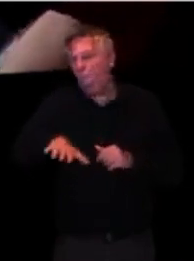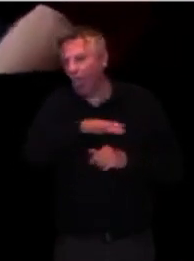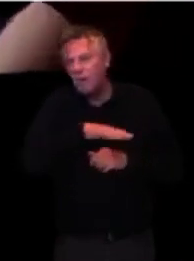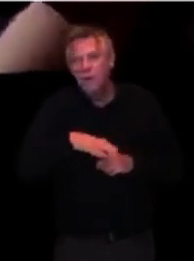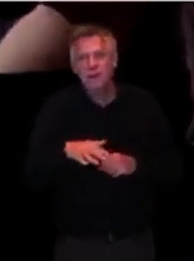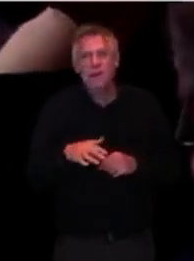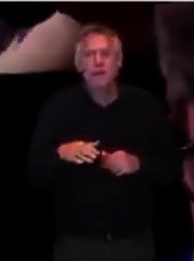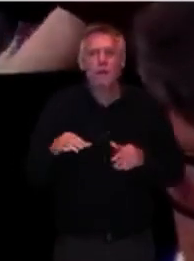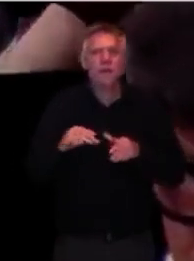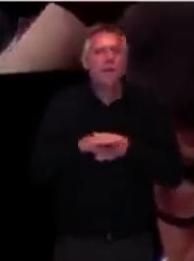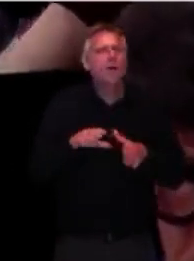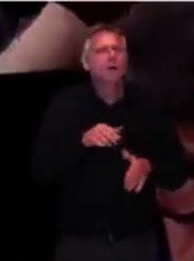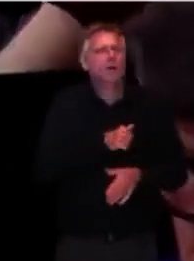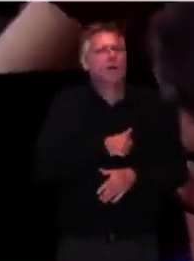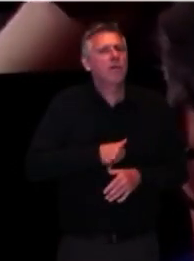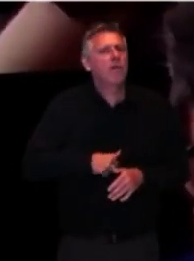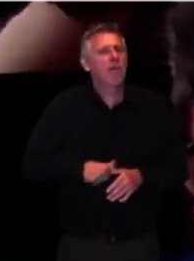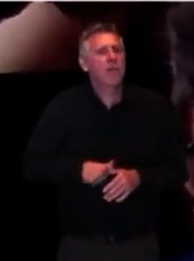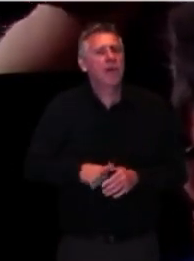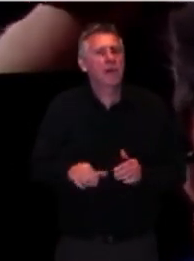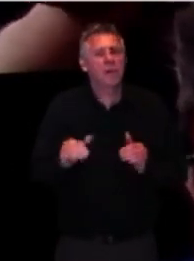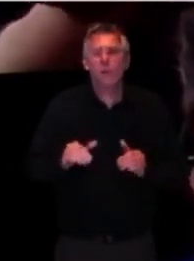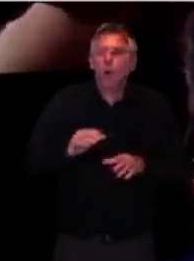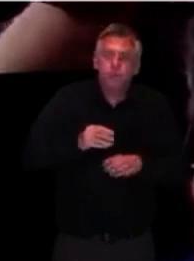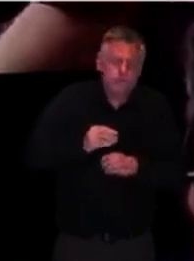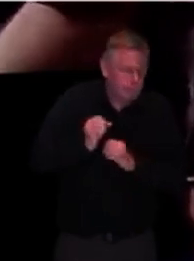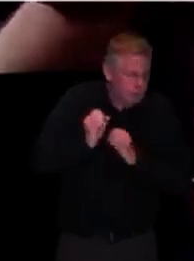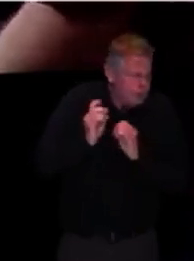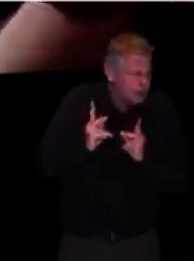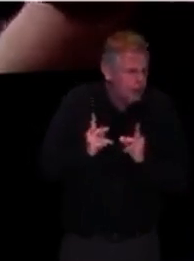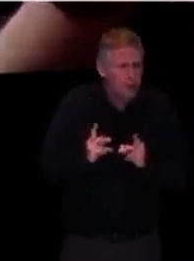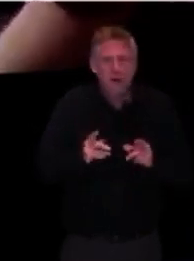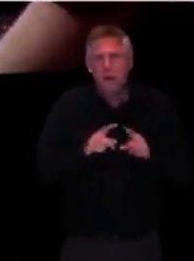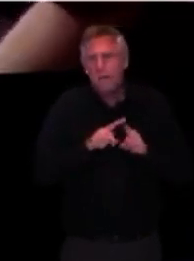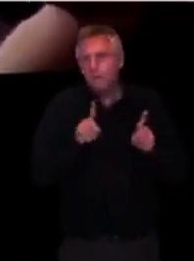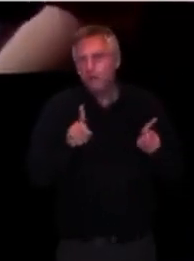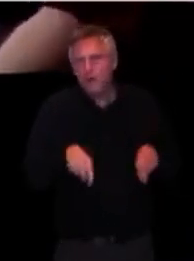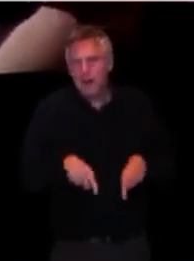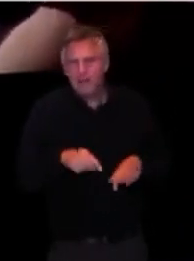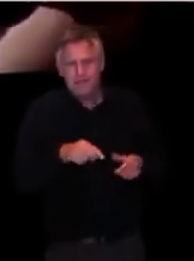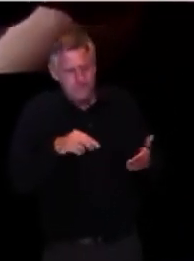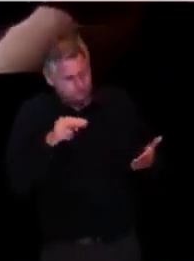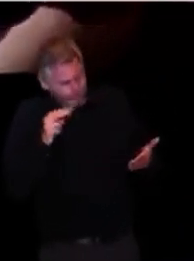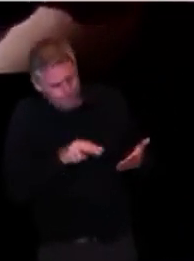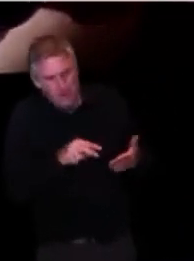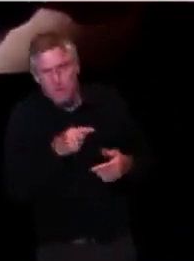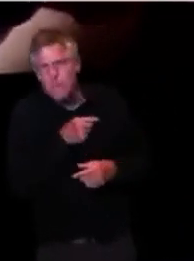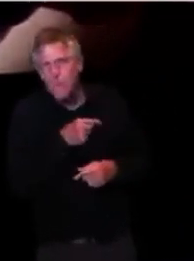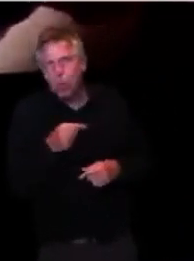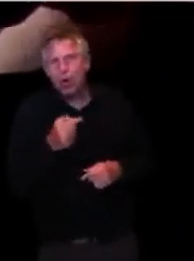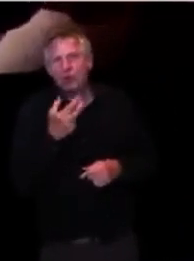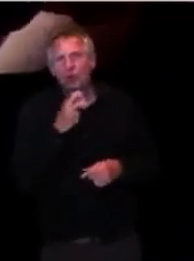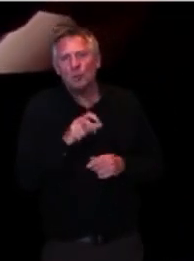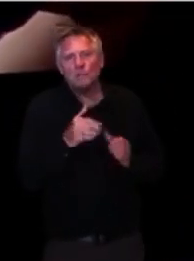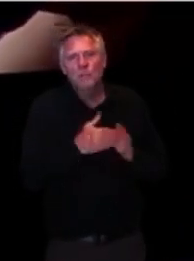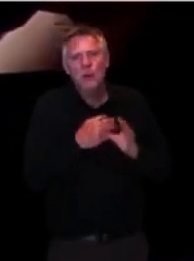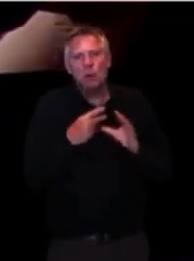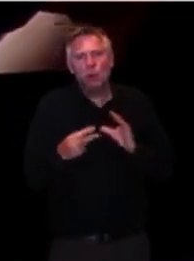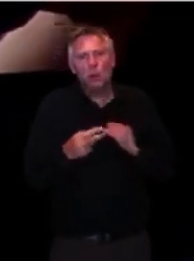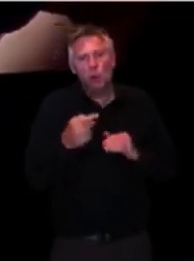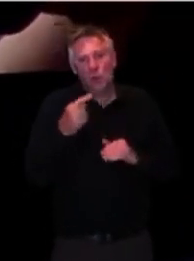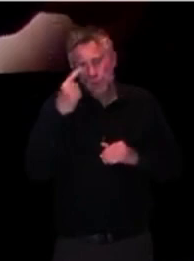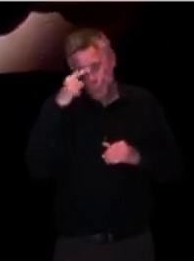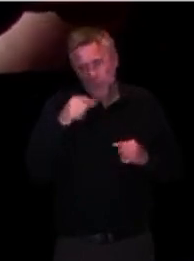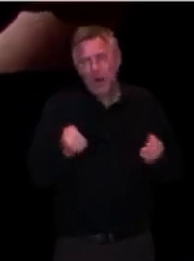comme positionnement mais soit regardant le budget - 300 000 prévus sur ce budget pour les